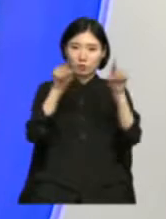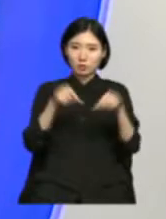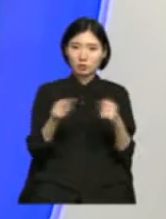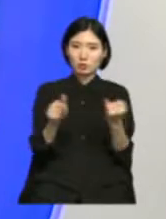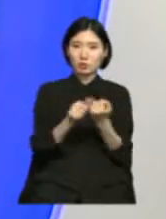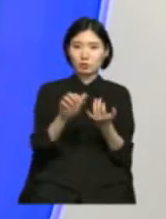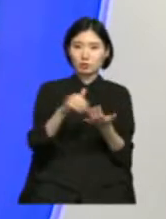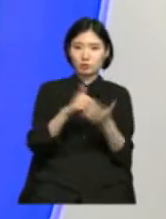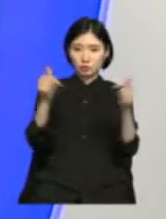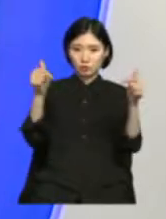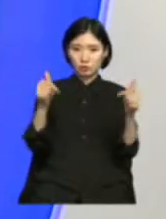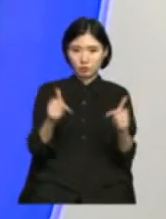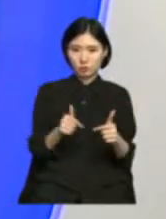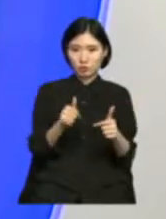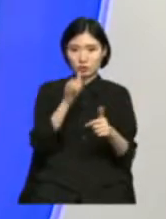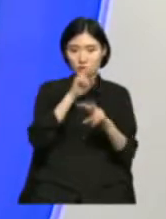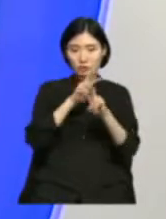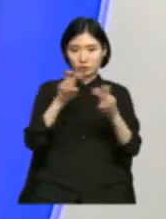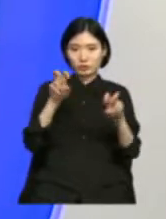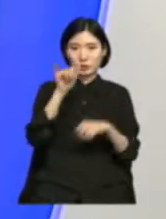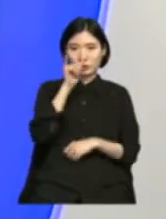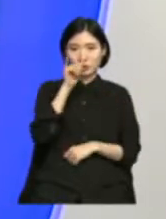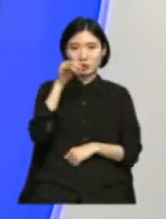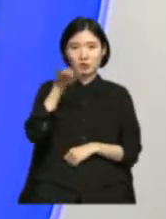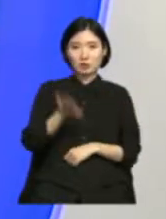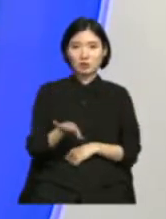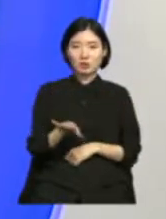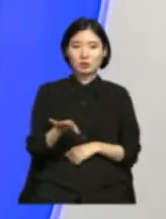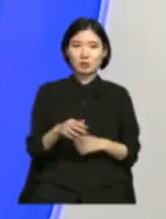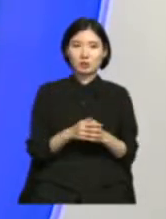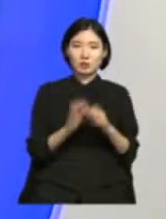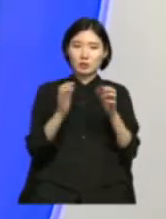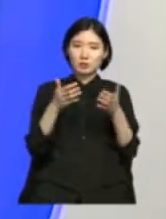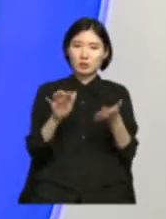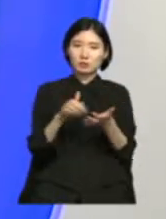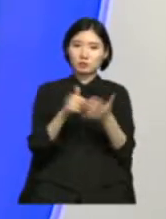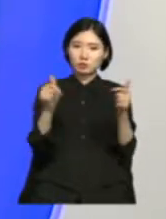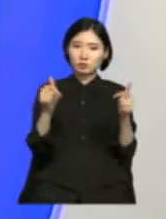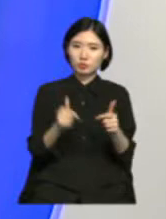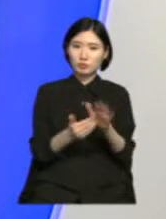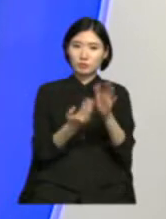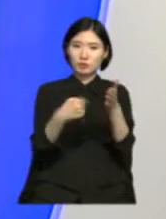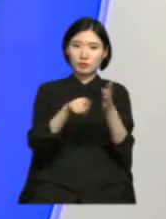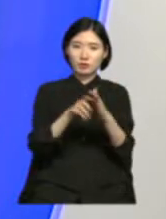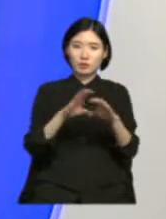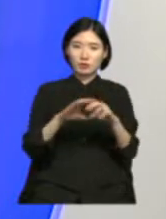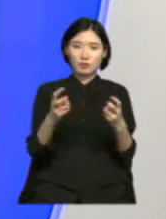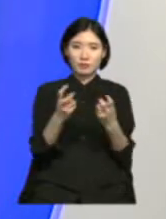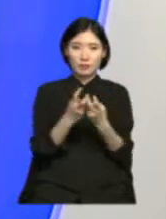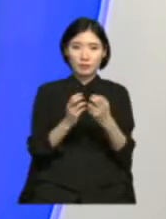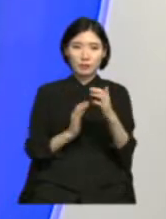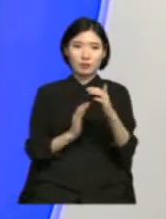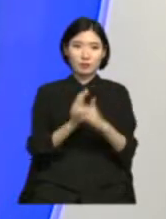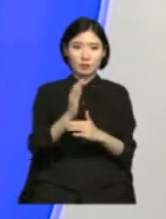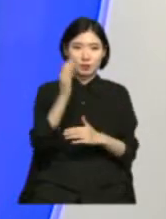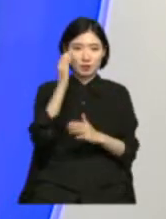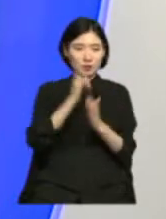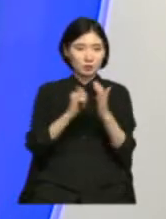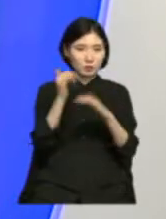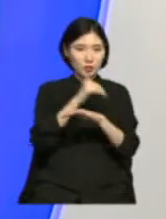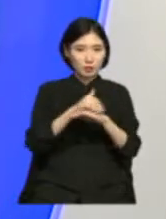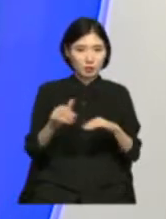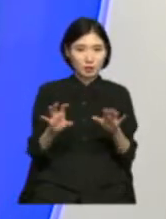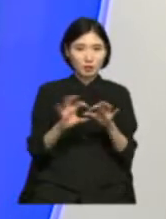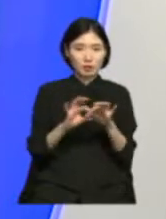건수 또한 줄고 있다는 분석도 포함됐는데 단순히 출생아 수 감소를 막기 위한 대책을 넘어 가족 계획과